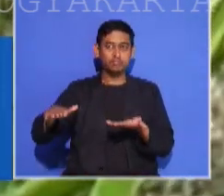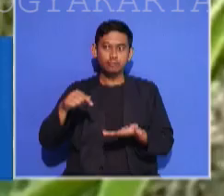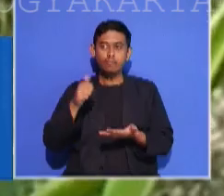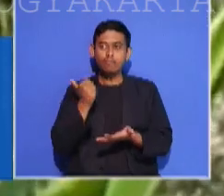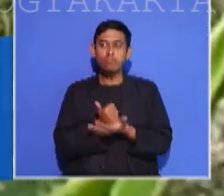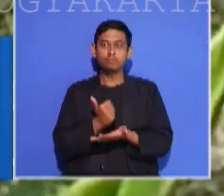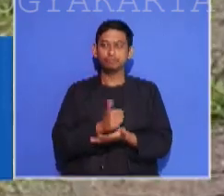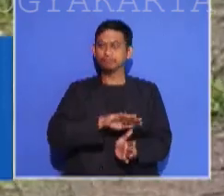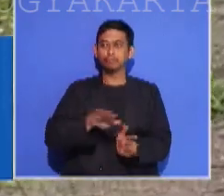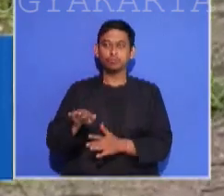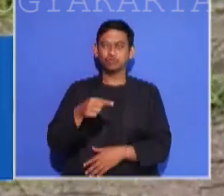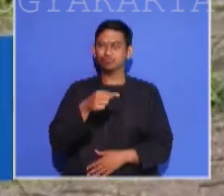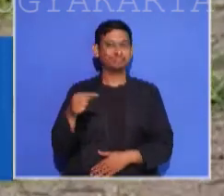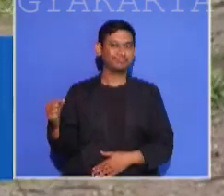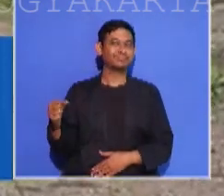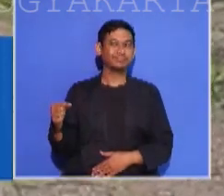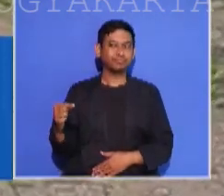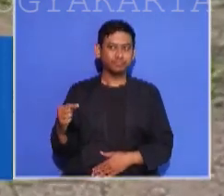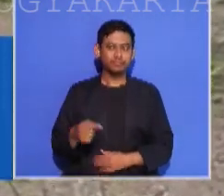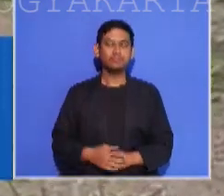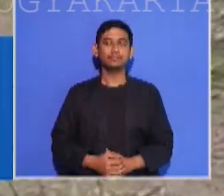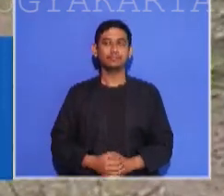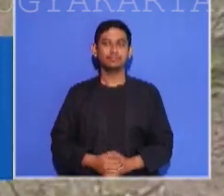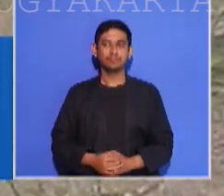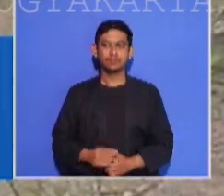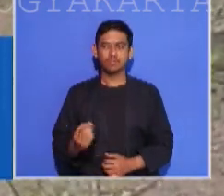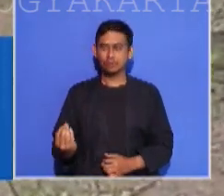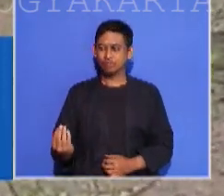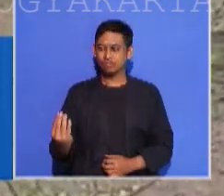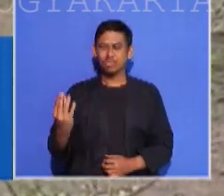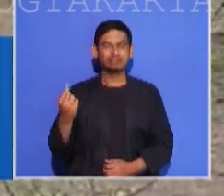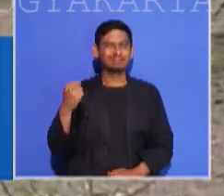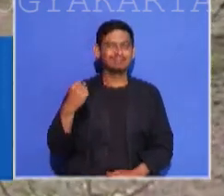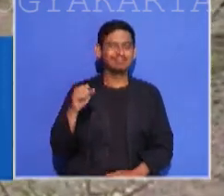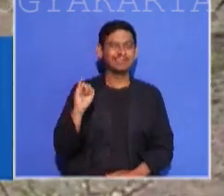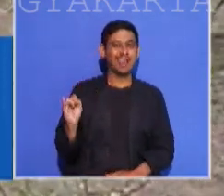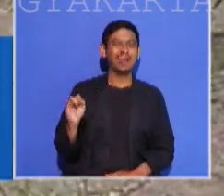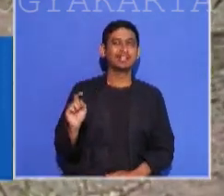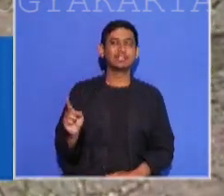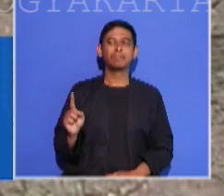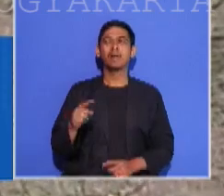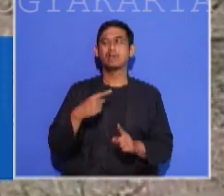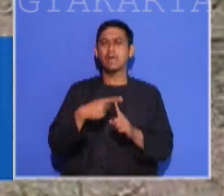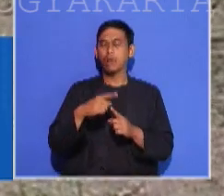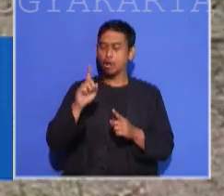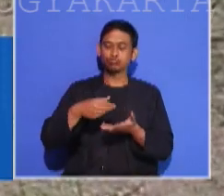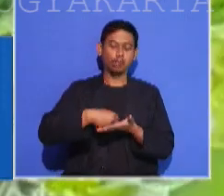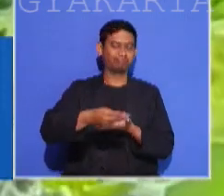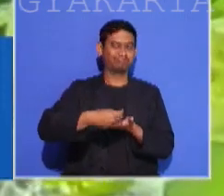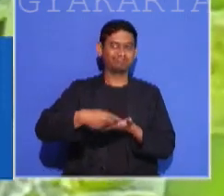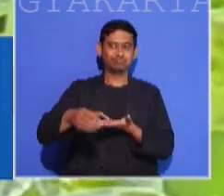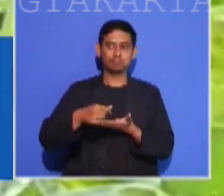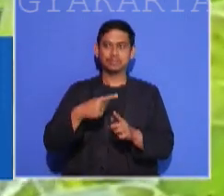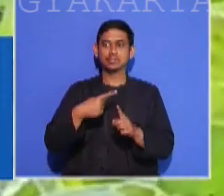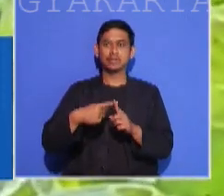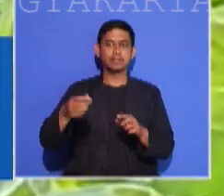kirang unsur haranipun. Supados saged dipun tanemi kedah dipun tambahi maneka werni rabuk organik sarta rabuk kimia.